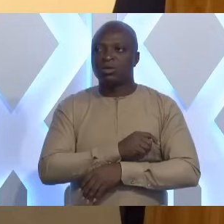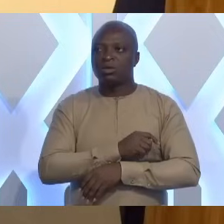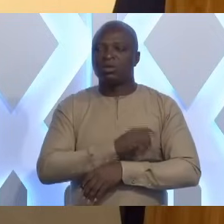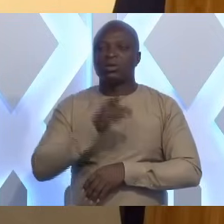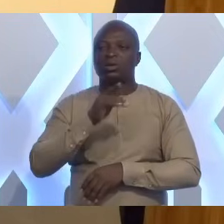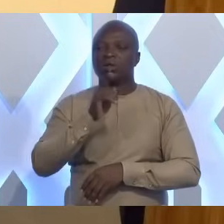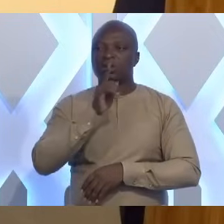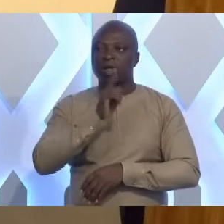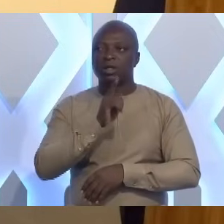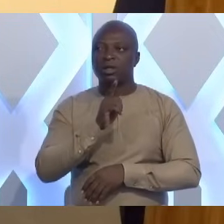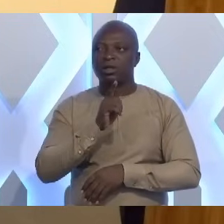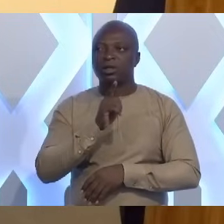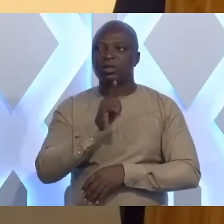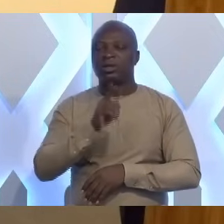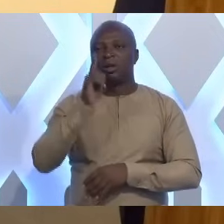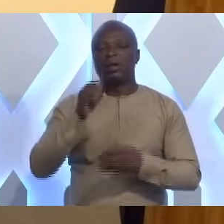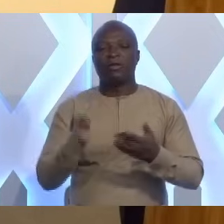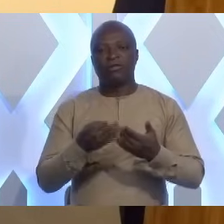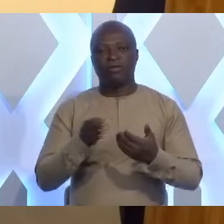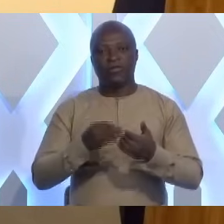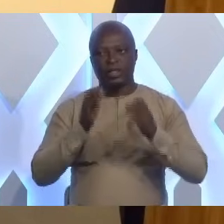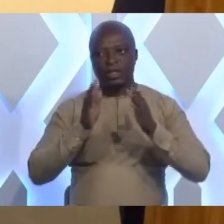d'être un facilitateur,